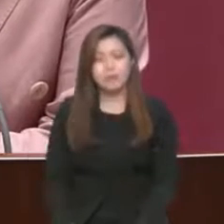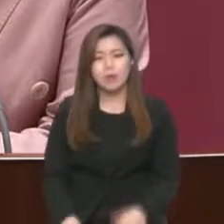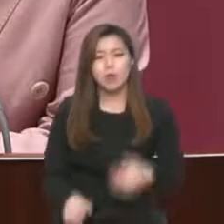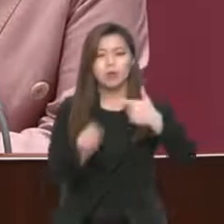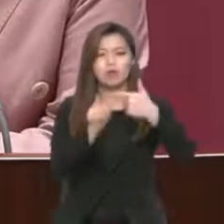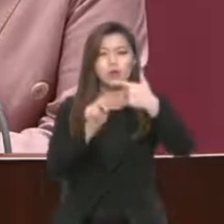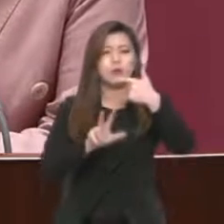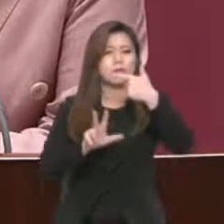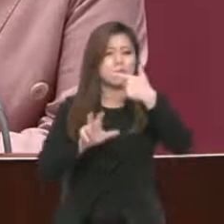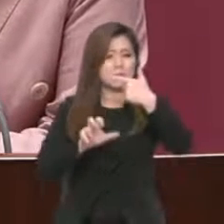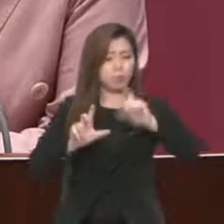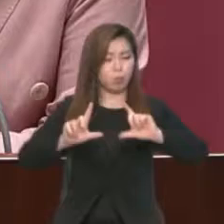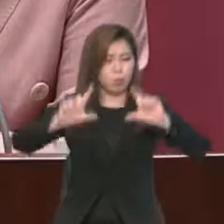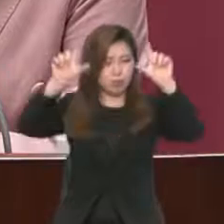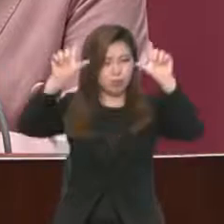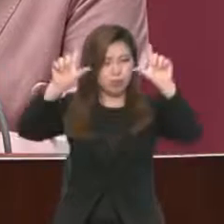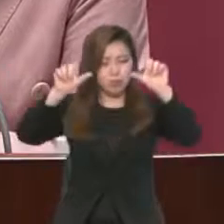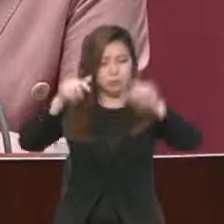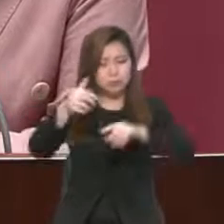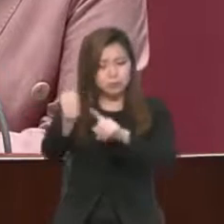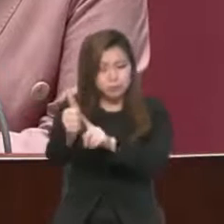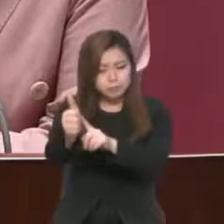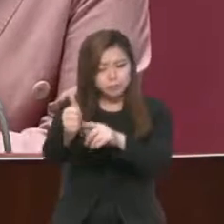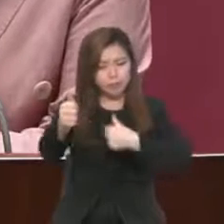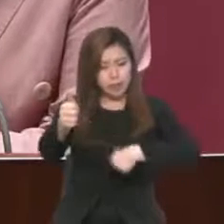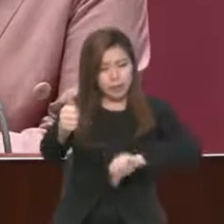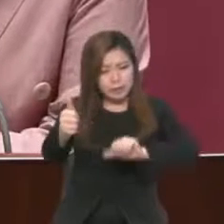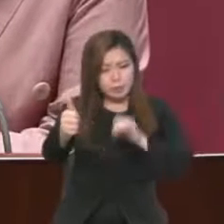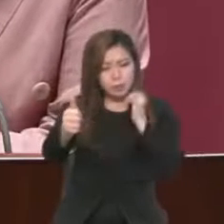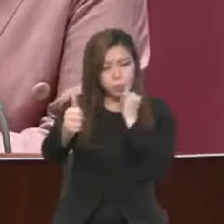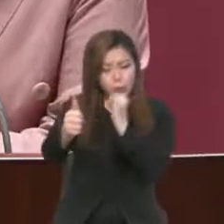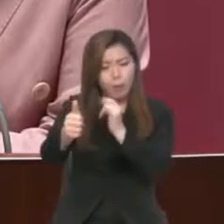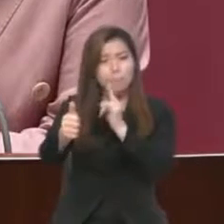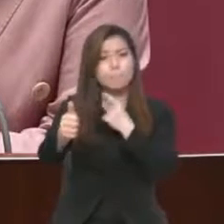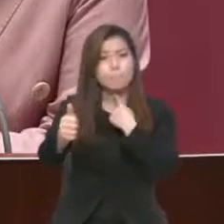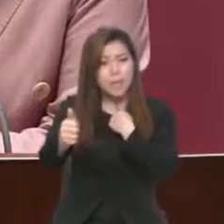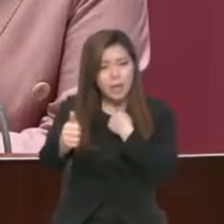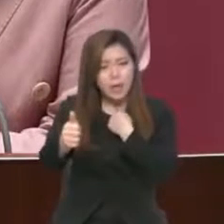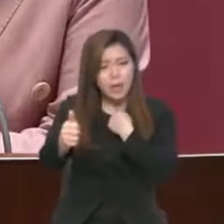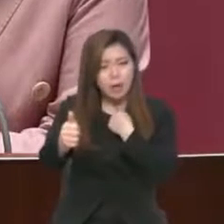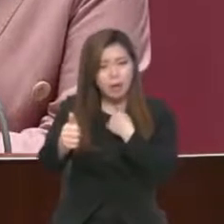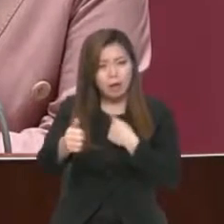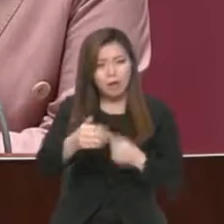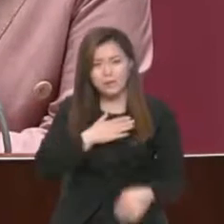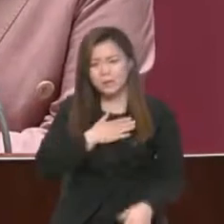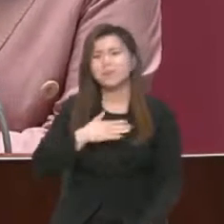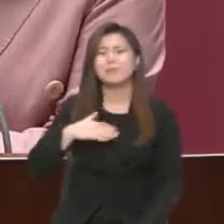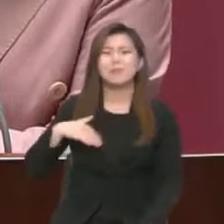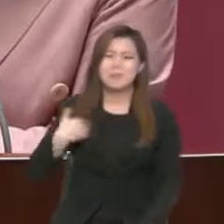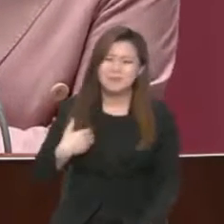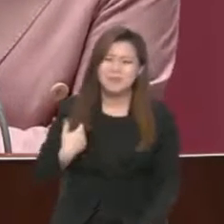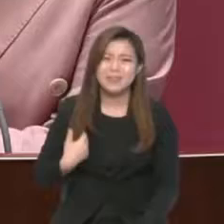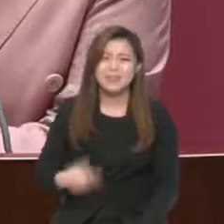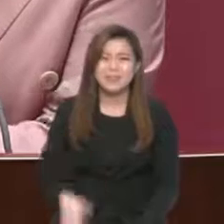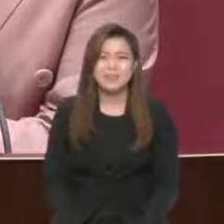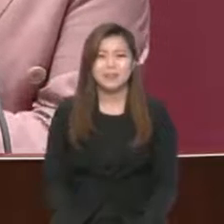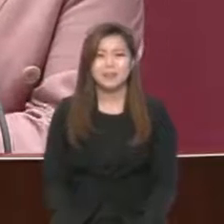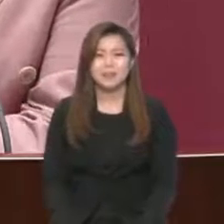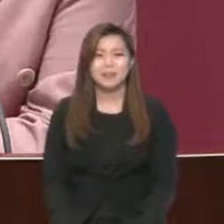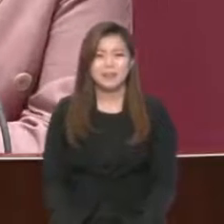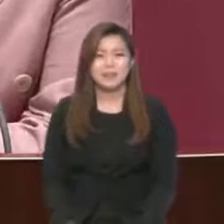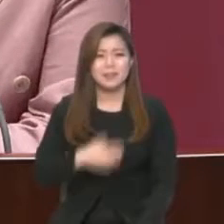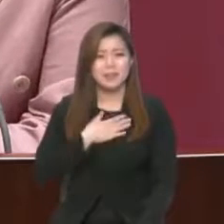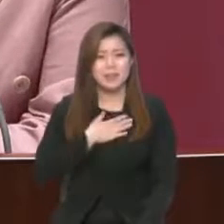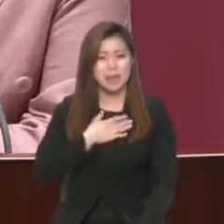25일에 당직 사병과 아드님이 통화한 사실이 있냐고 물어봤습니다. 그거 잘 모릅니다. 저는 잘 제가